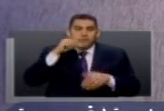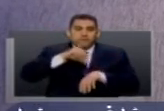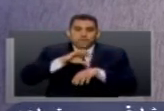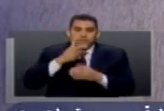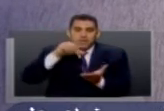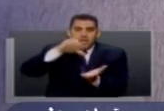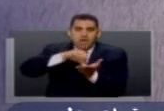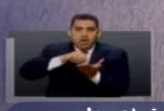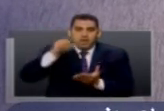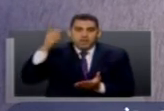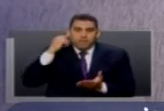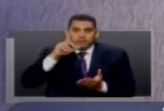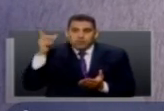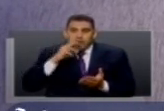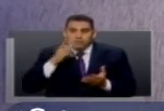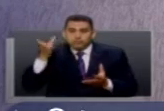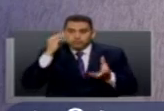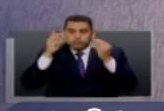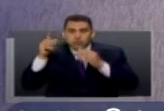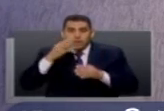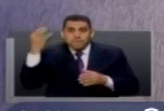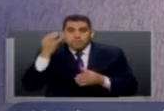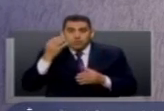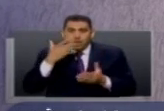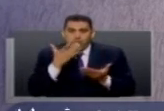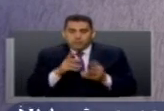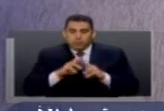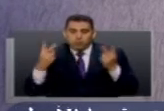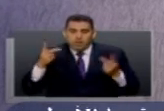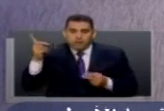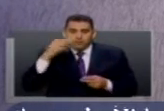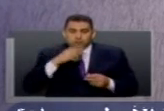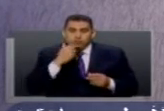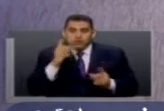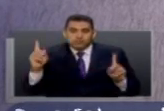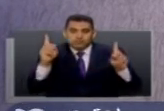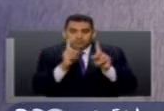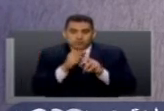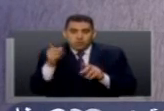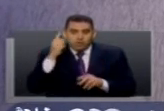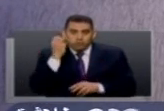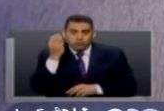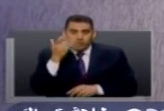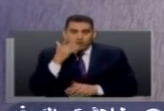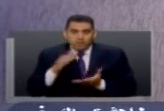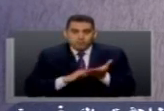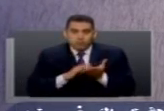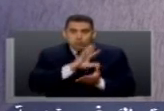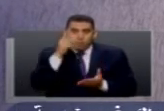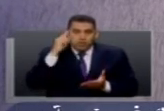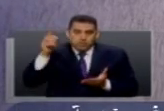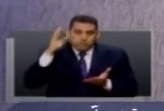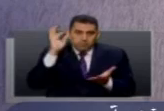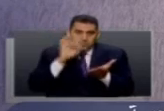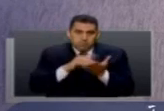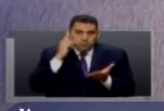بنوا هذا على لا شيء بل على شيء عكسه هذا الرجل لم يكن مثقفا ولم يكن يعرف عنه شيء من ذلك